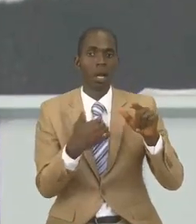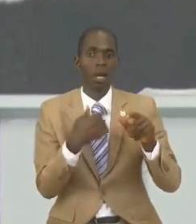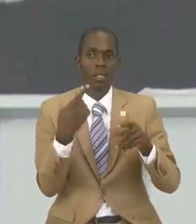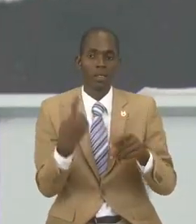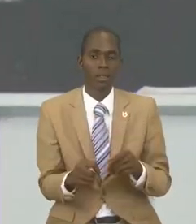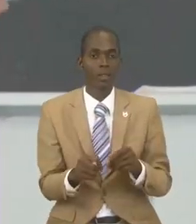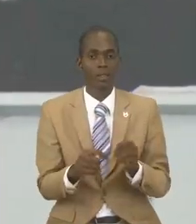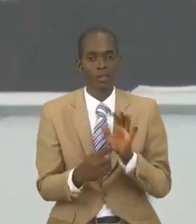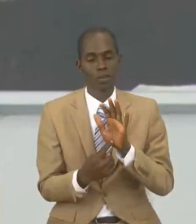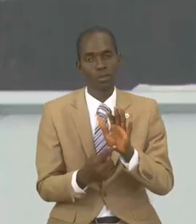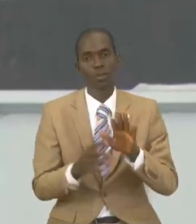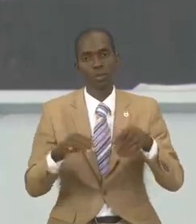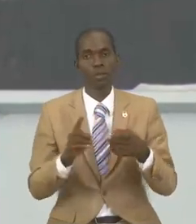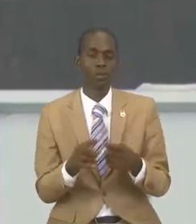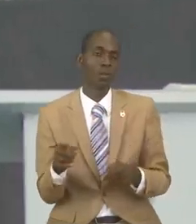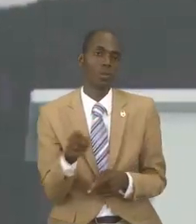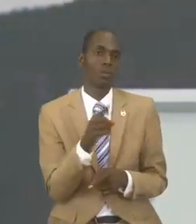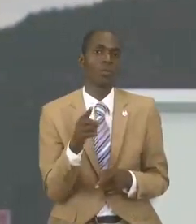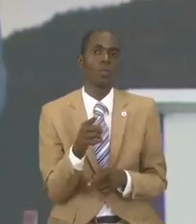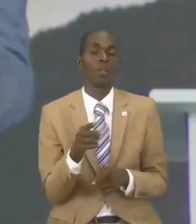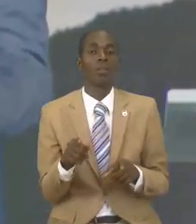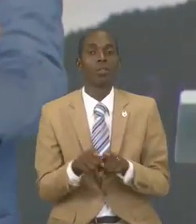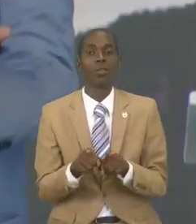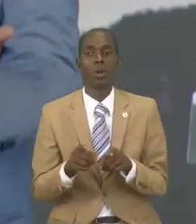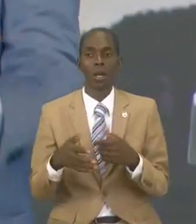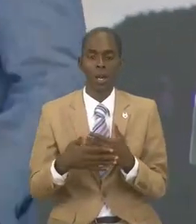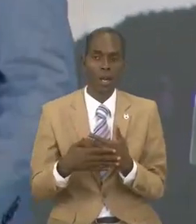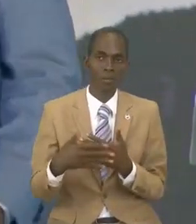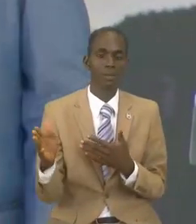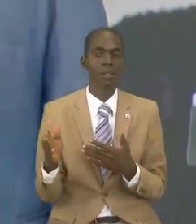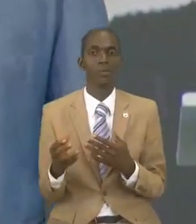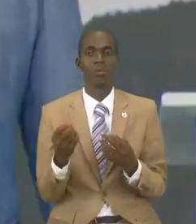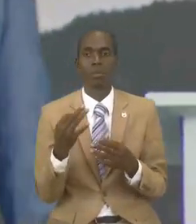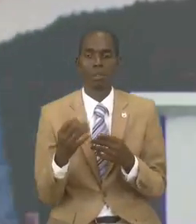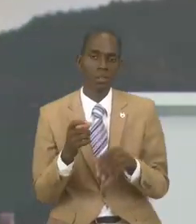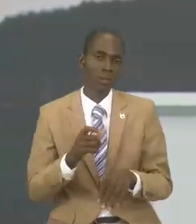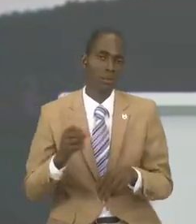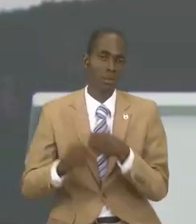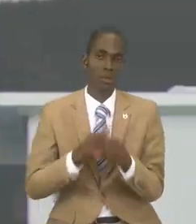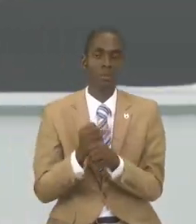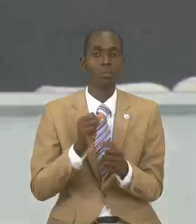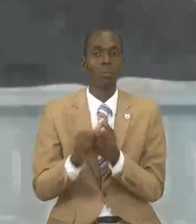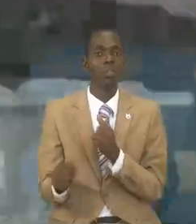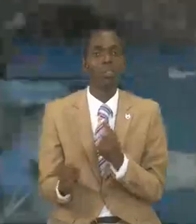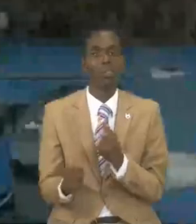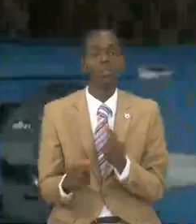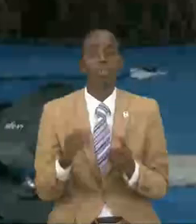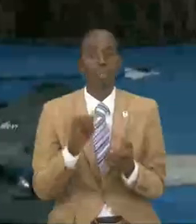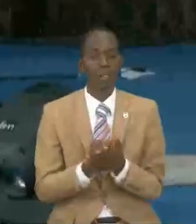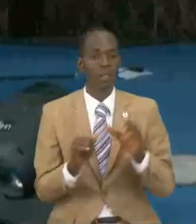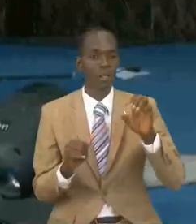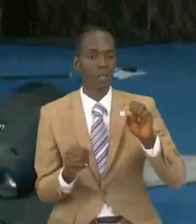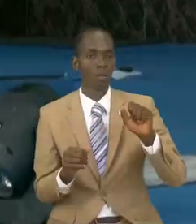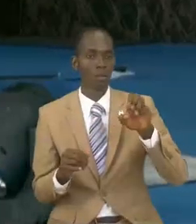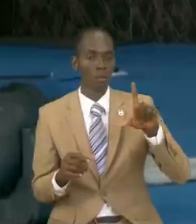donnée des gens après. Ce premier siècle avait la révélation qui